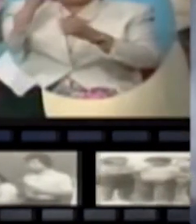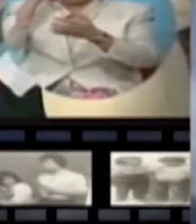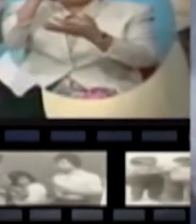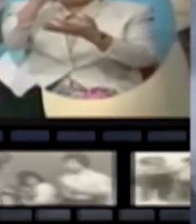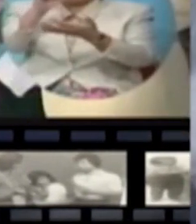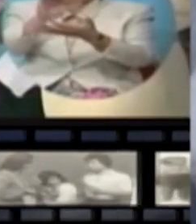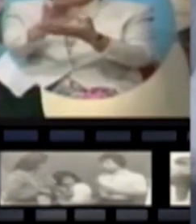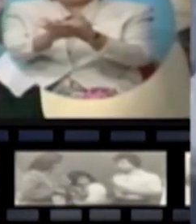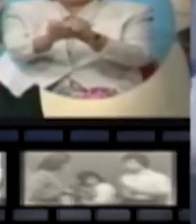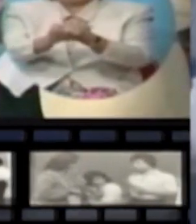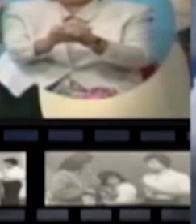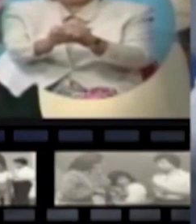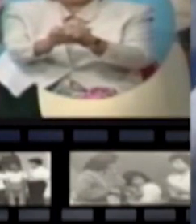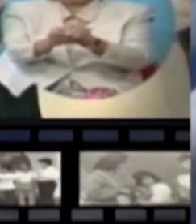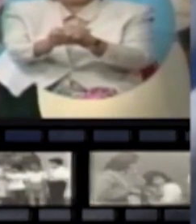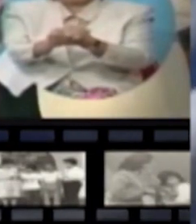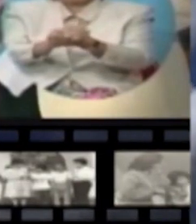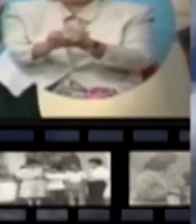palad ko.